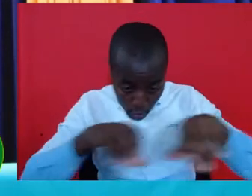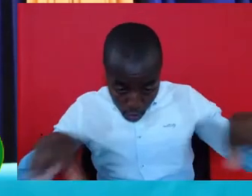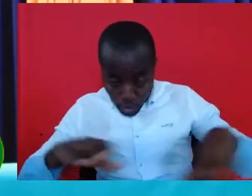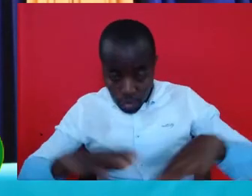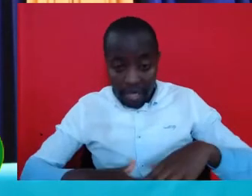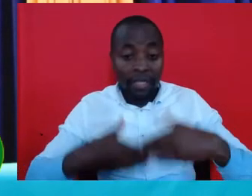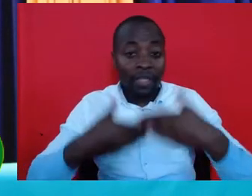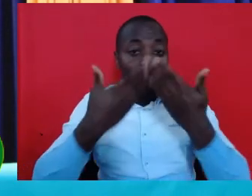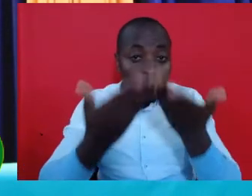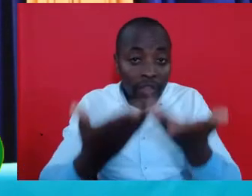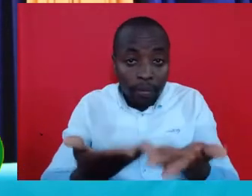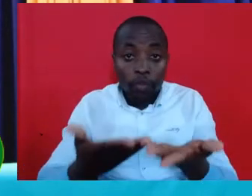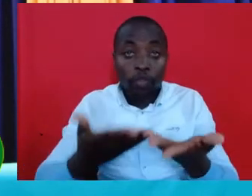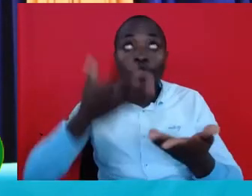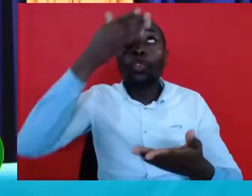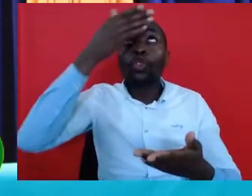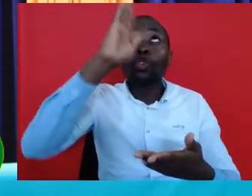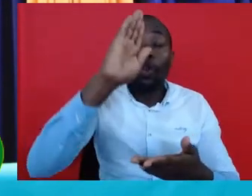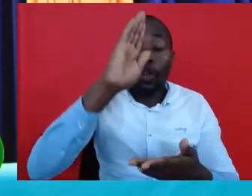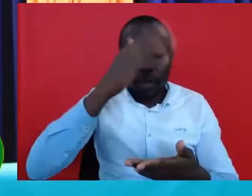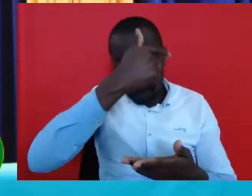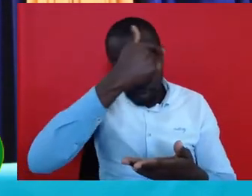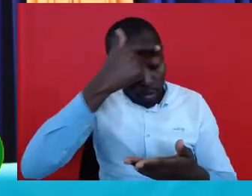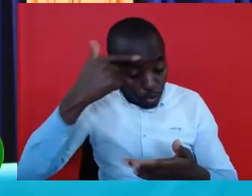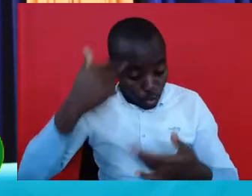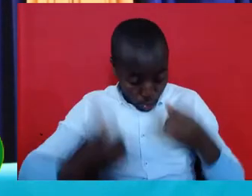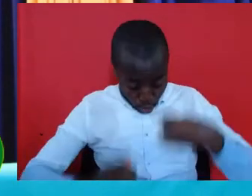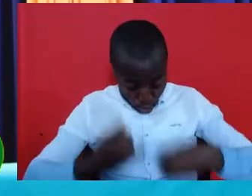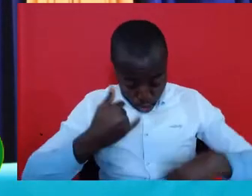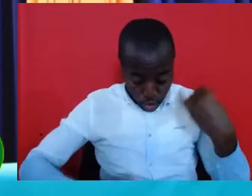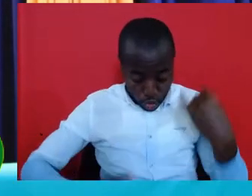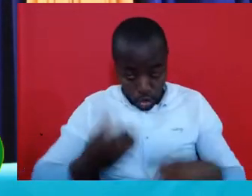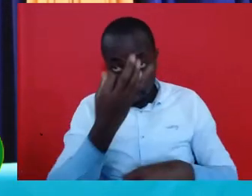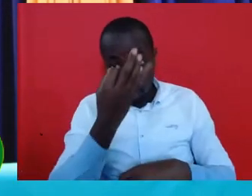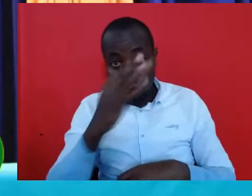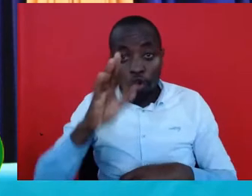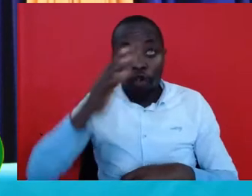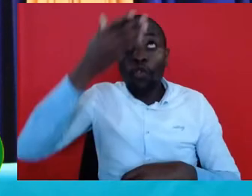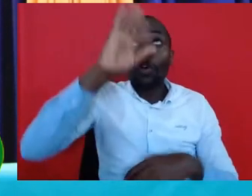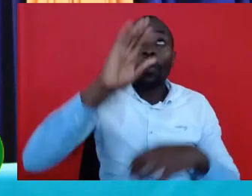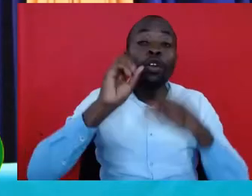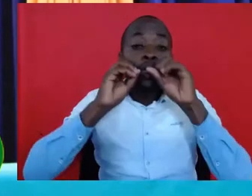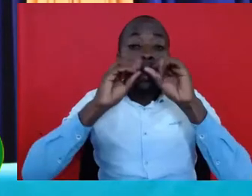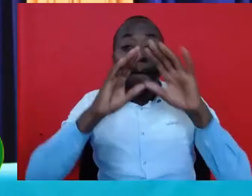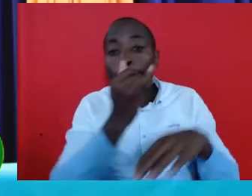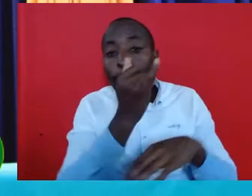Mungu, kwa maana furaha yake ndiyo baraka ya maisha